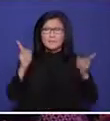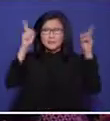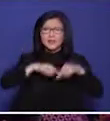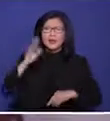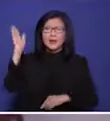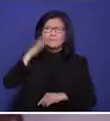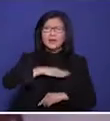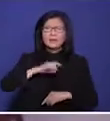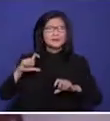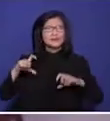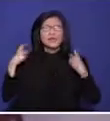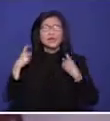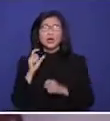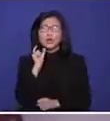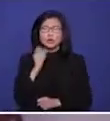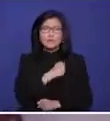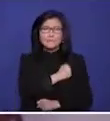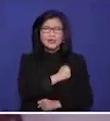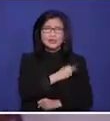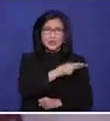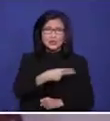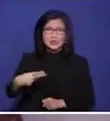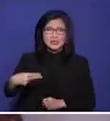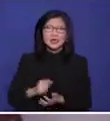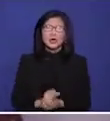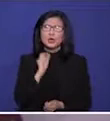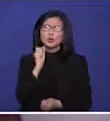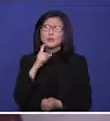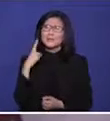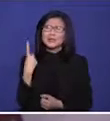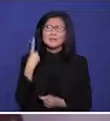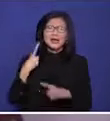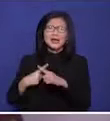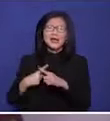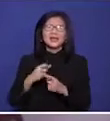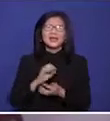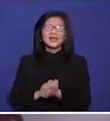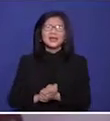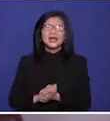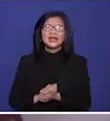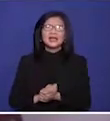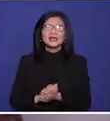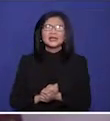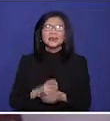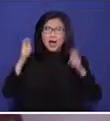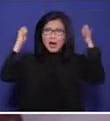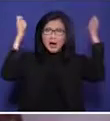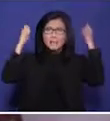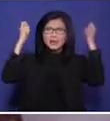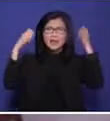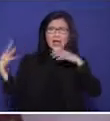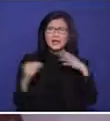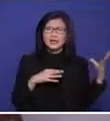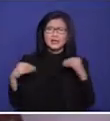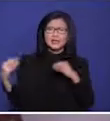yang bersejarah bagi bangsa Indonesia. Untuk pertama kalinya, kita menyelenggarakan kampanye debat